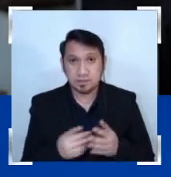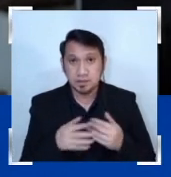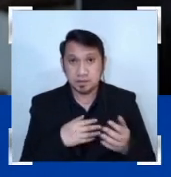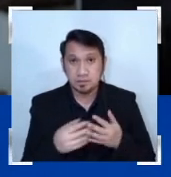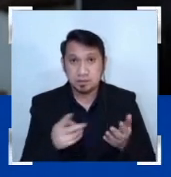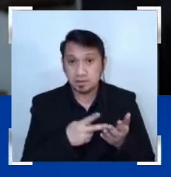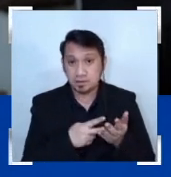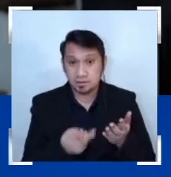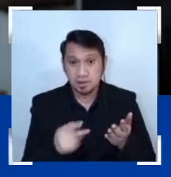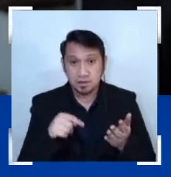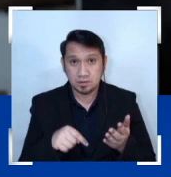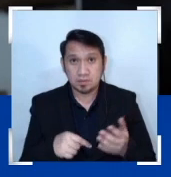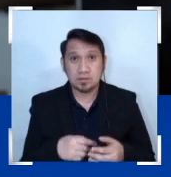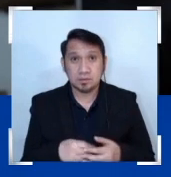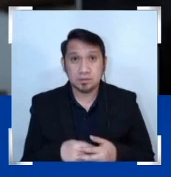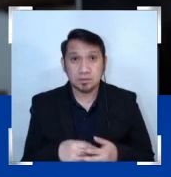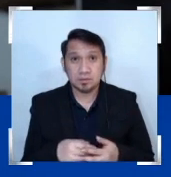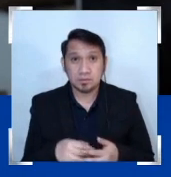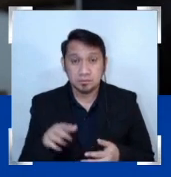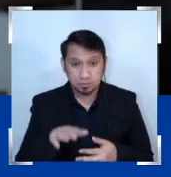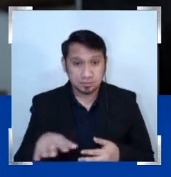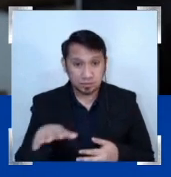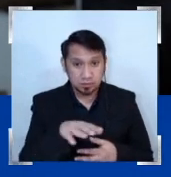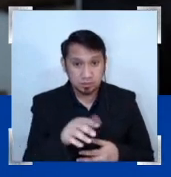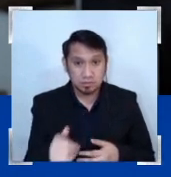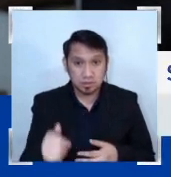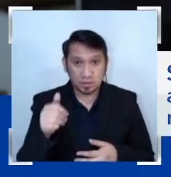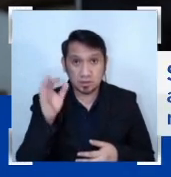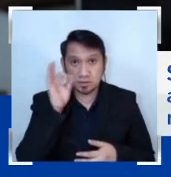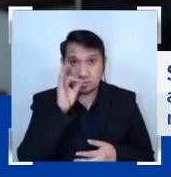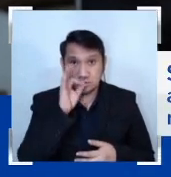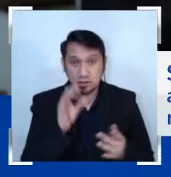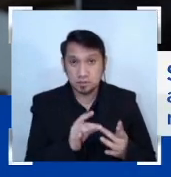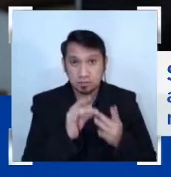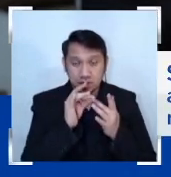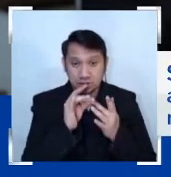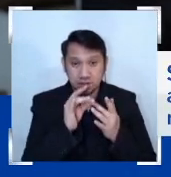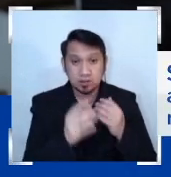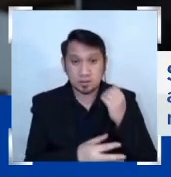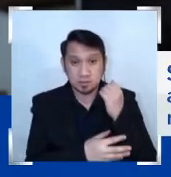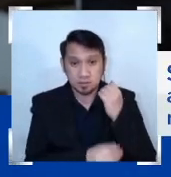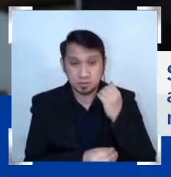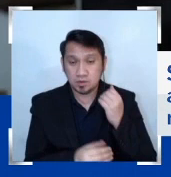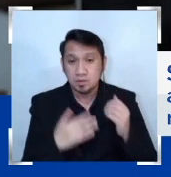ito, panalo pa rin ang mga kapwa ko Pilipino, yung mga naghihirap. Huwag po kayong mawala ng